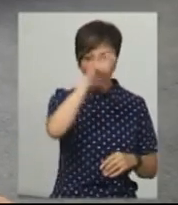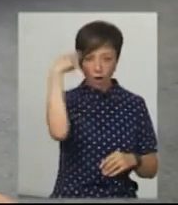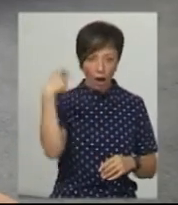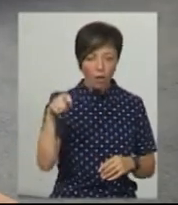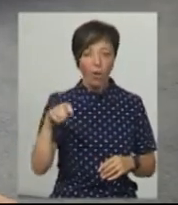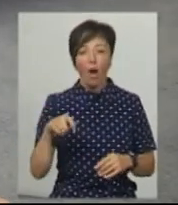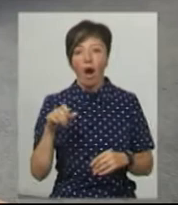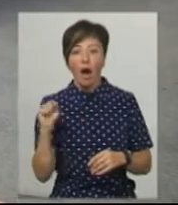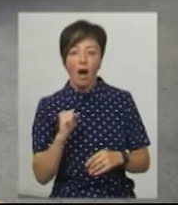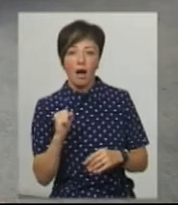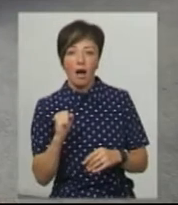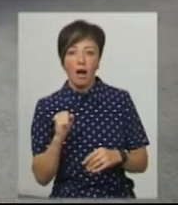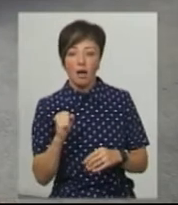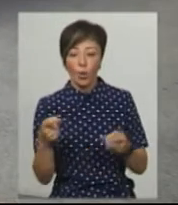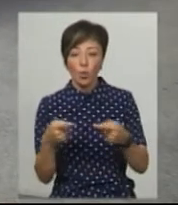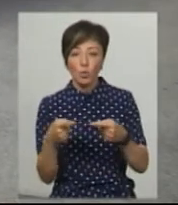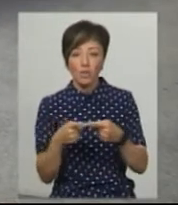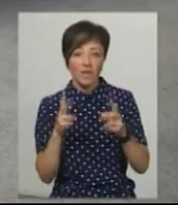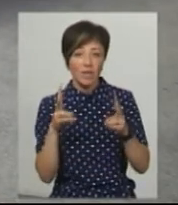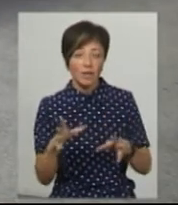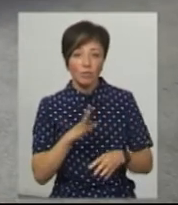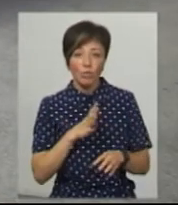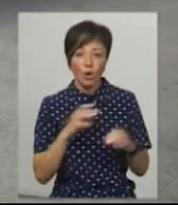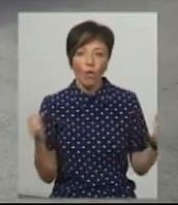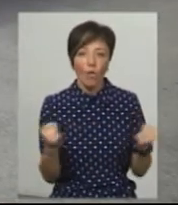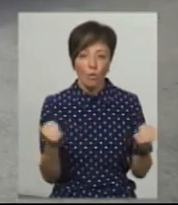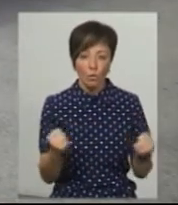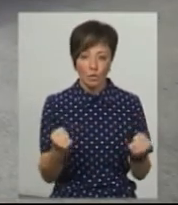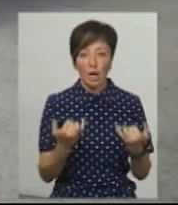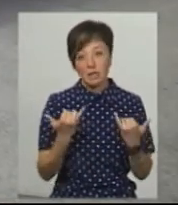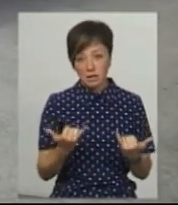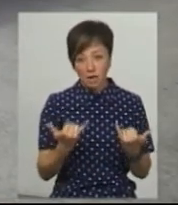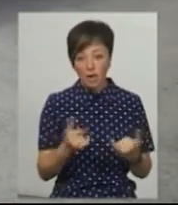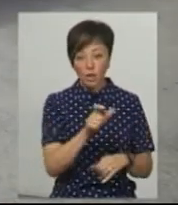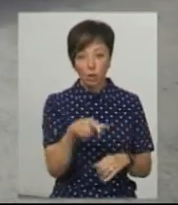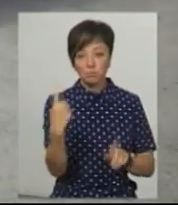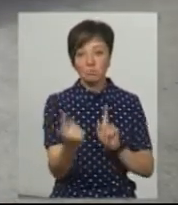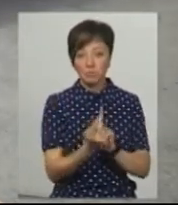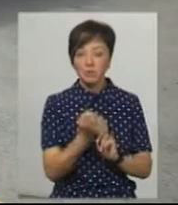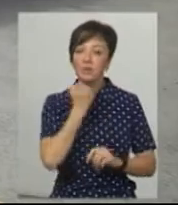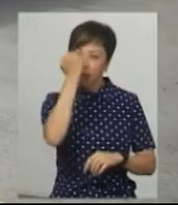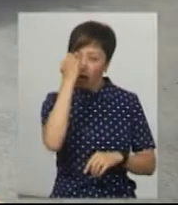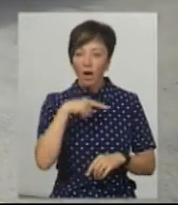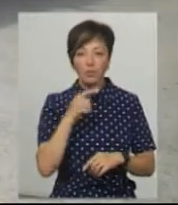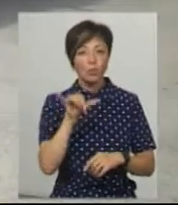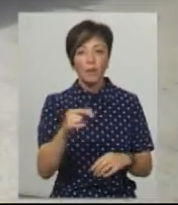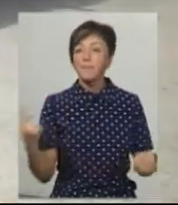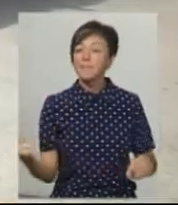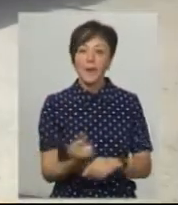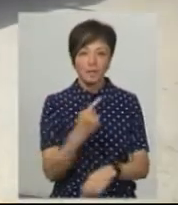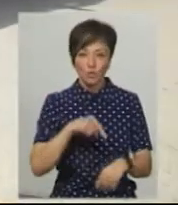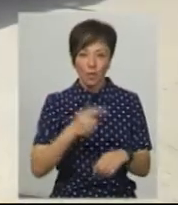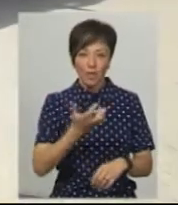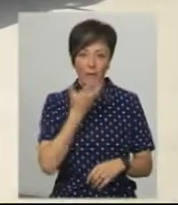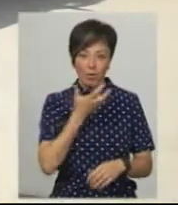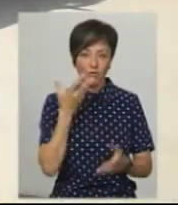жарко, ці кутові квартири були дуже холодно. А зараз навіть люди підходять до мене і дякують, кажуть, що вони вперше відчули